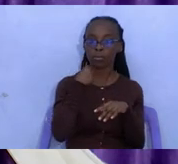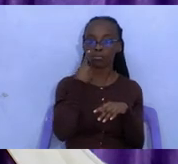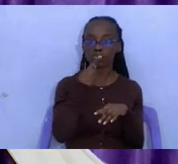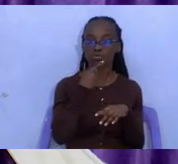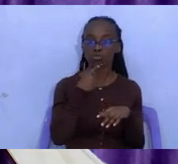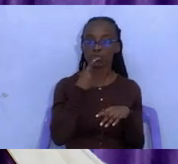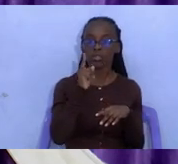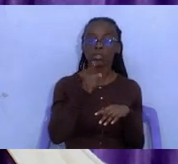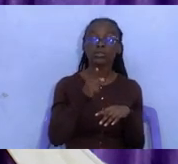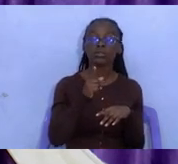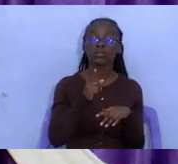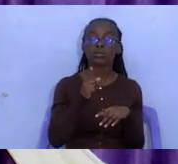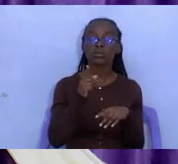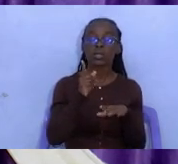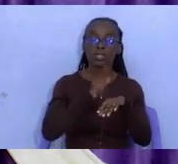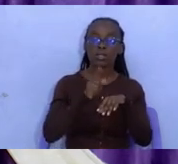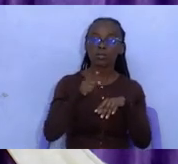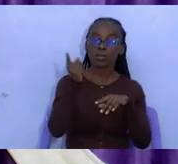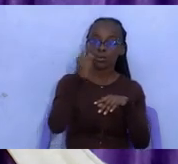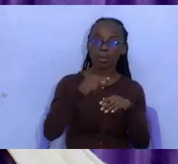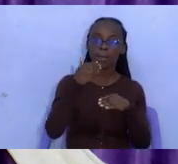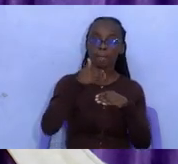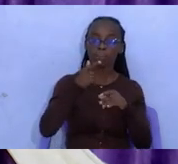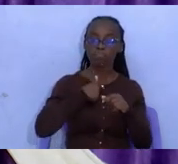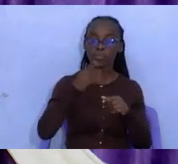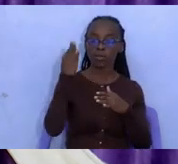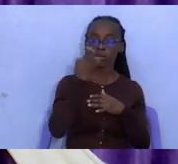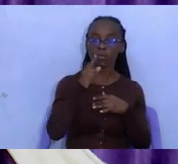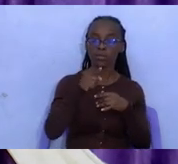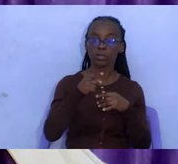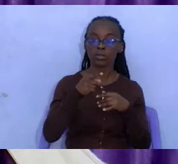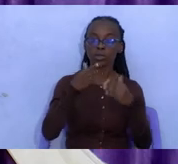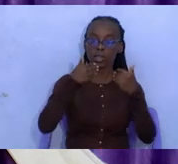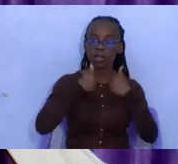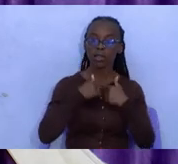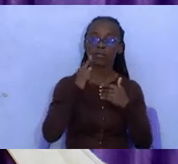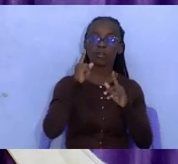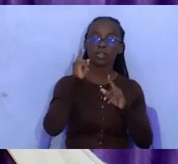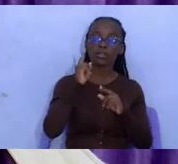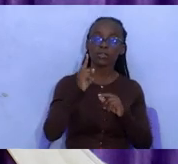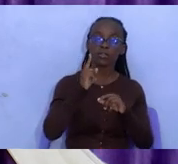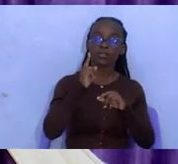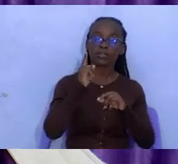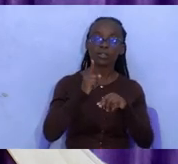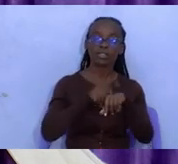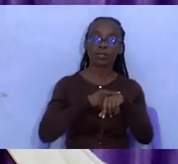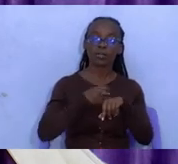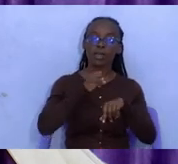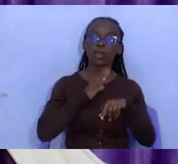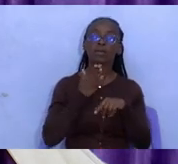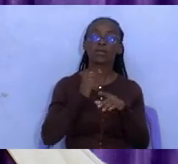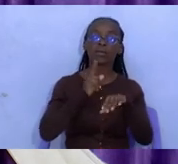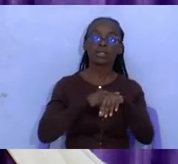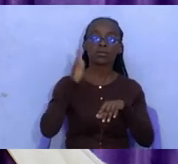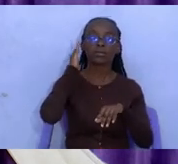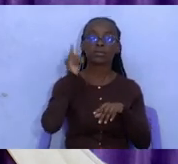Kwa sababu wakati unakuja kwangu, I'm now your pastor, ndio nimekupokea mara ya kwanza. I need time kukujua kwanza, na